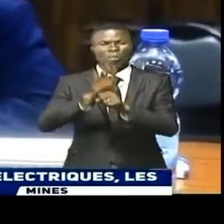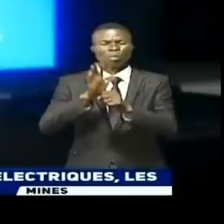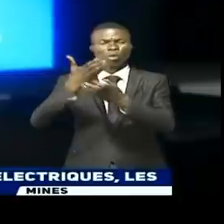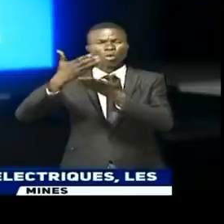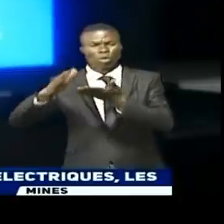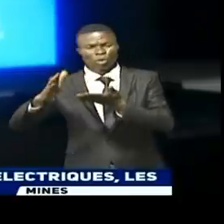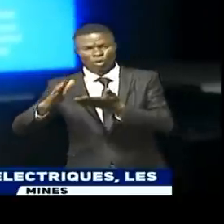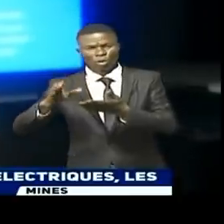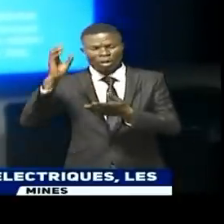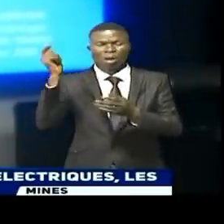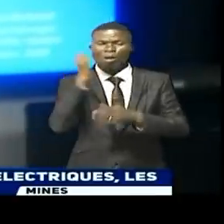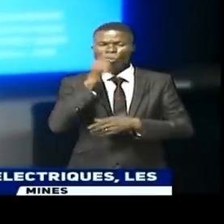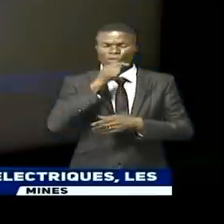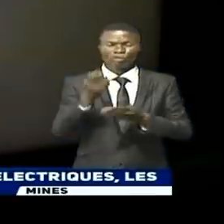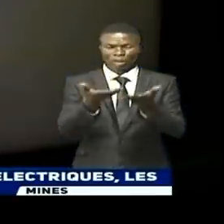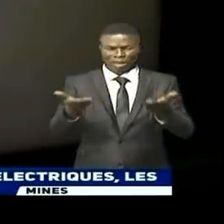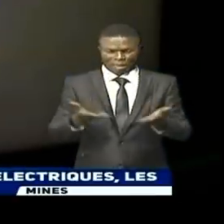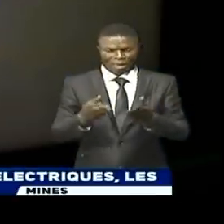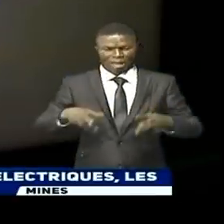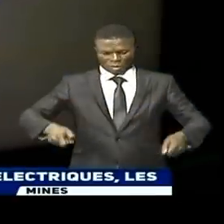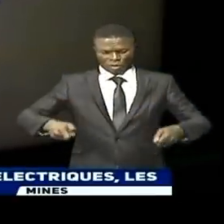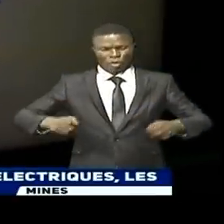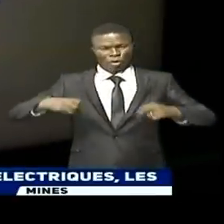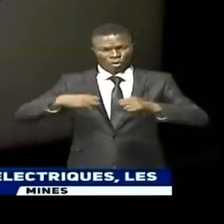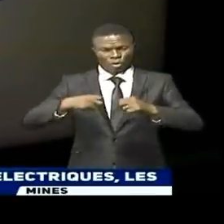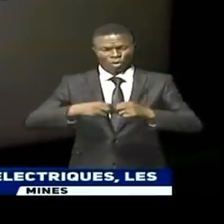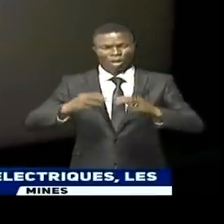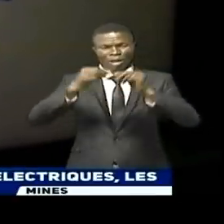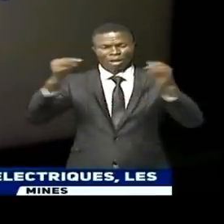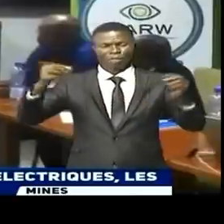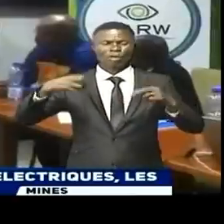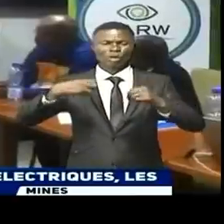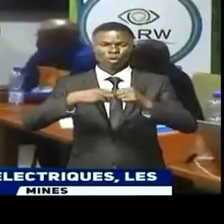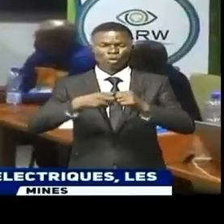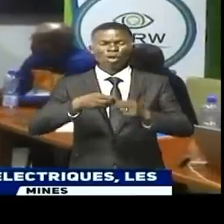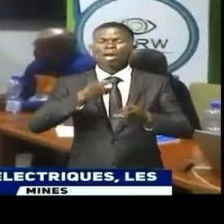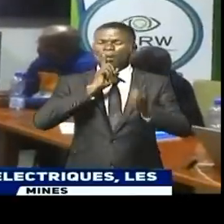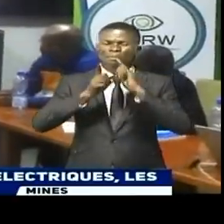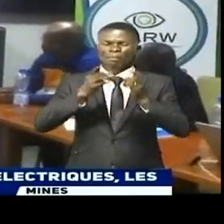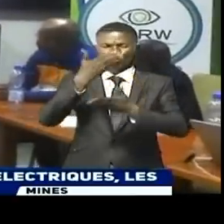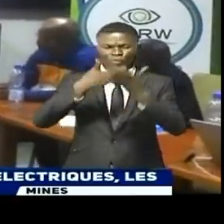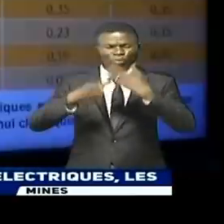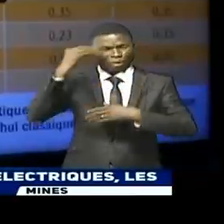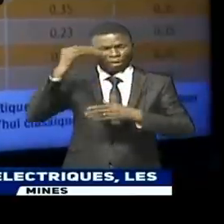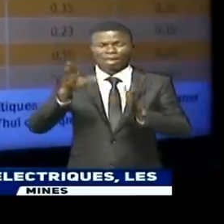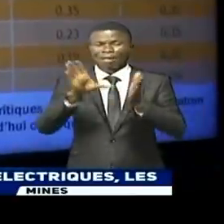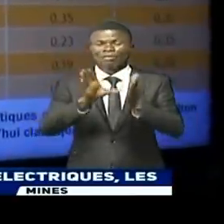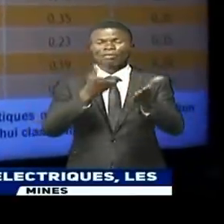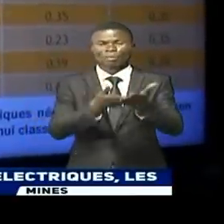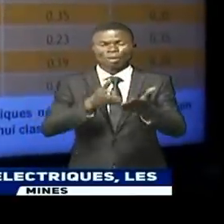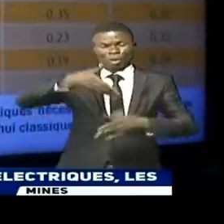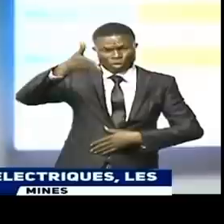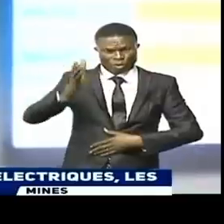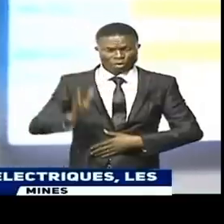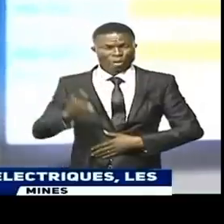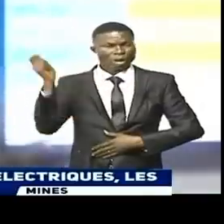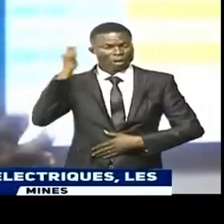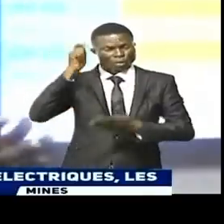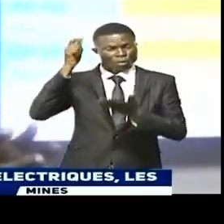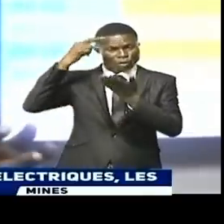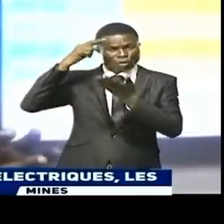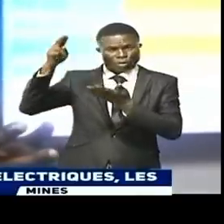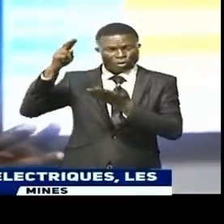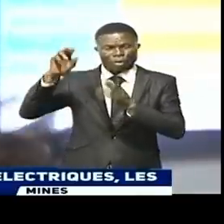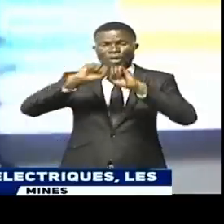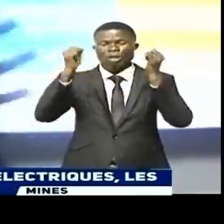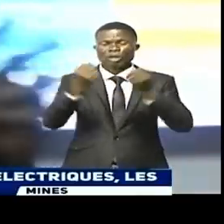défis ou la fabrication locale des bactéries et autres tables électrique des échanges nourris images à l'appui des experts professeur d'université la